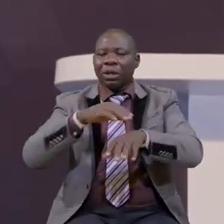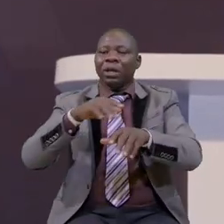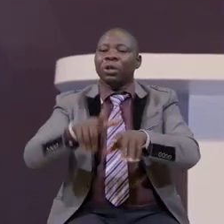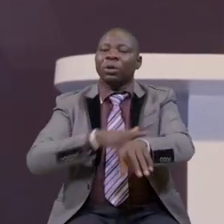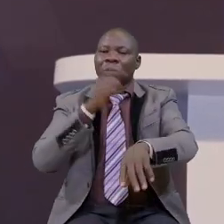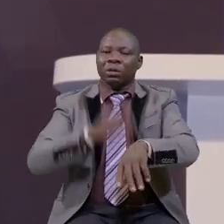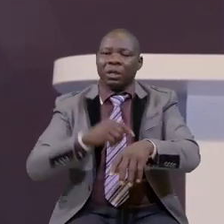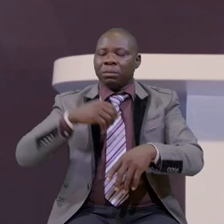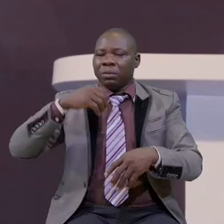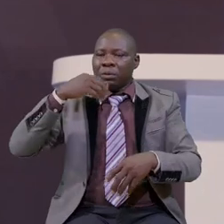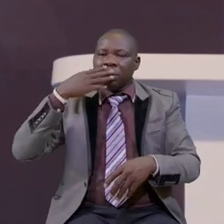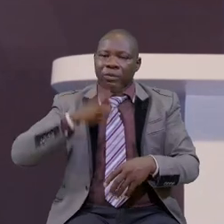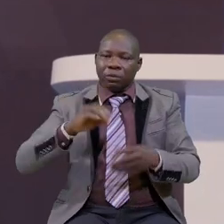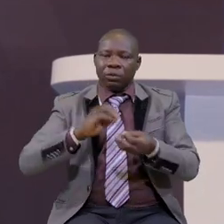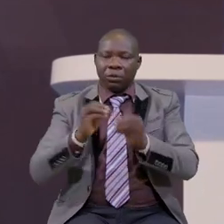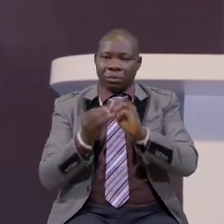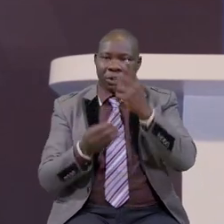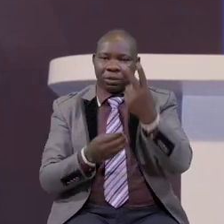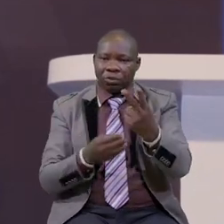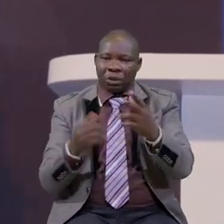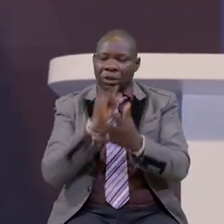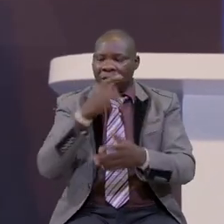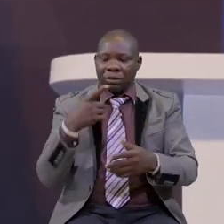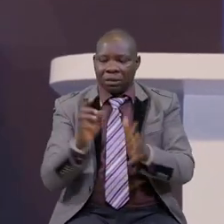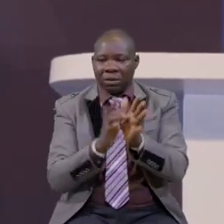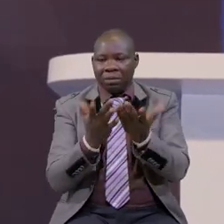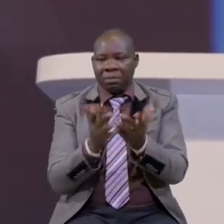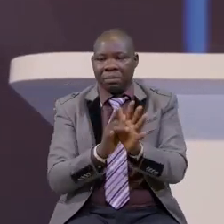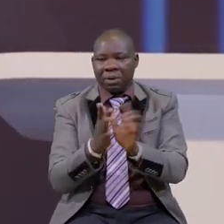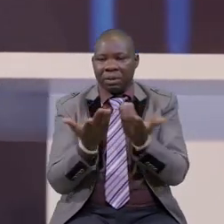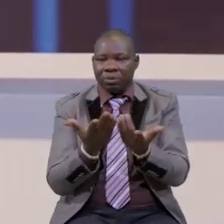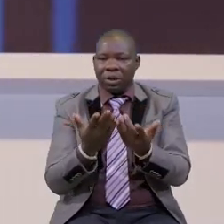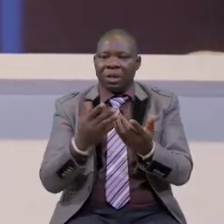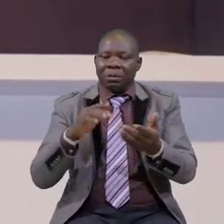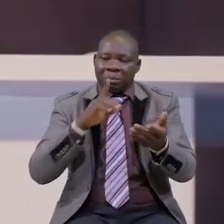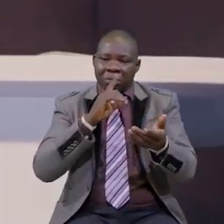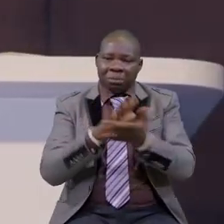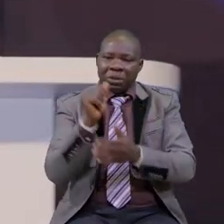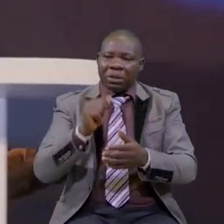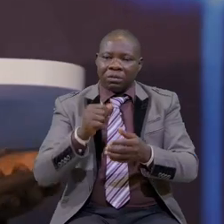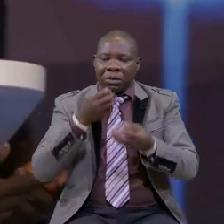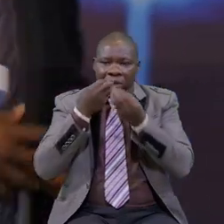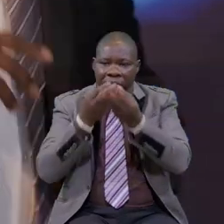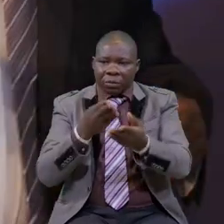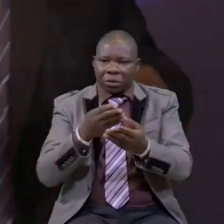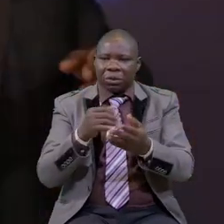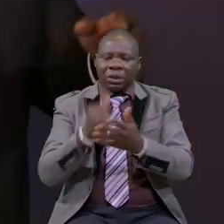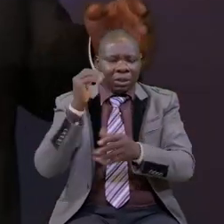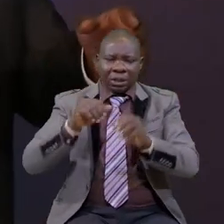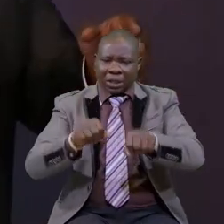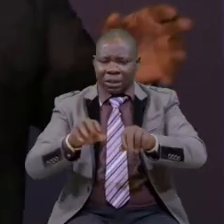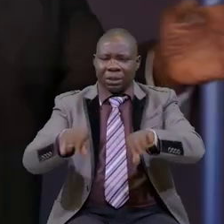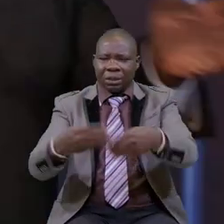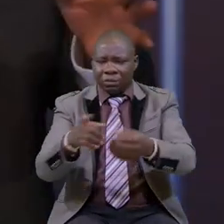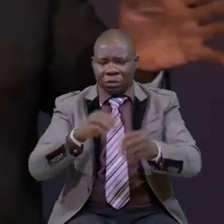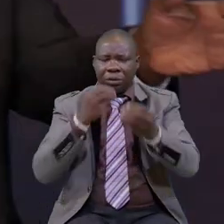c'est la Bible, information crue, apportant la vie éternelle. Elle vous donne des informations. Ce que vous lisez